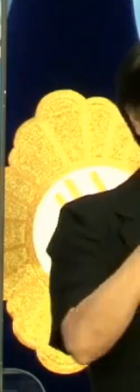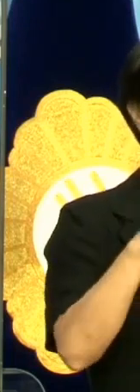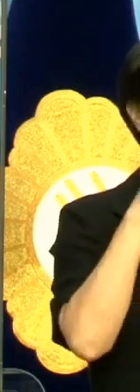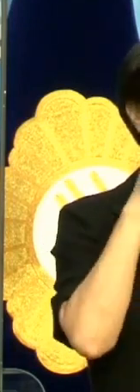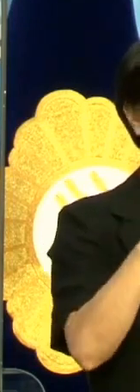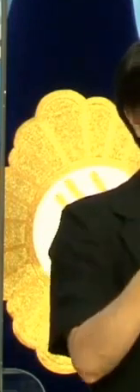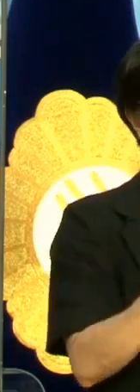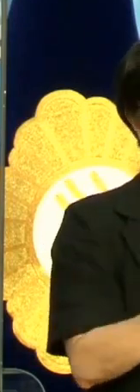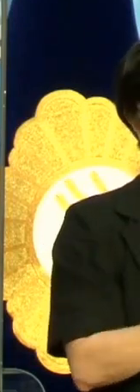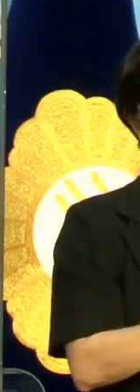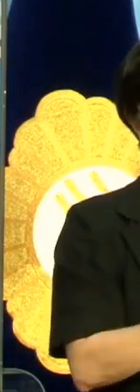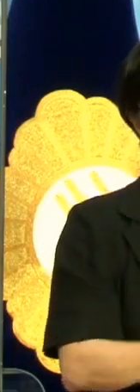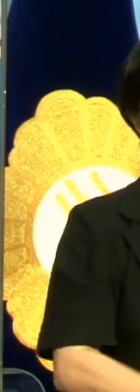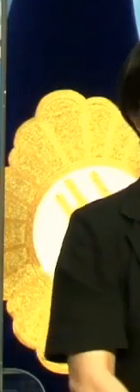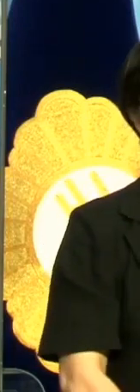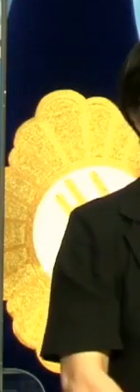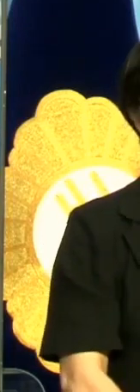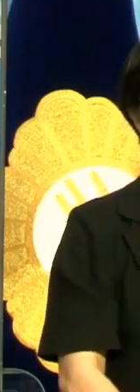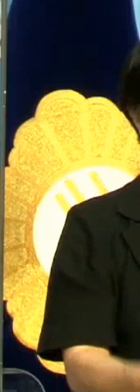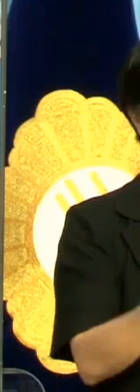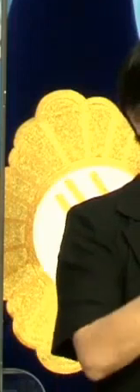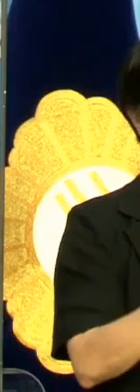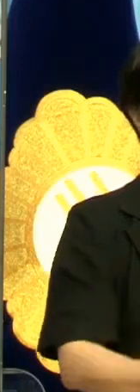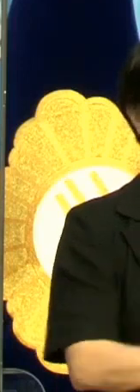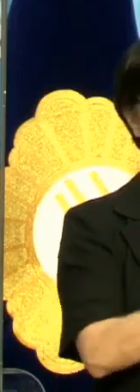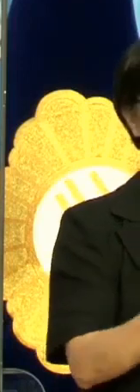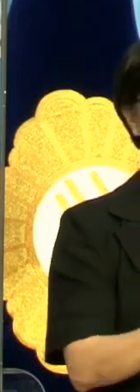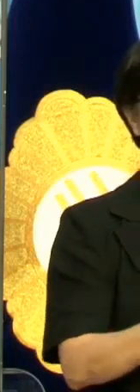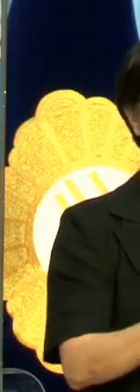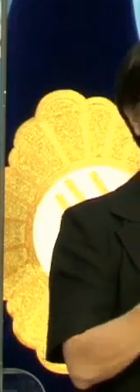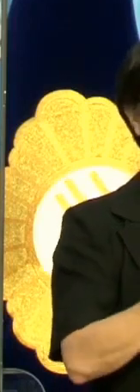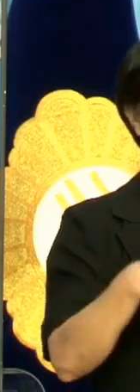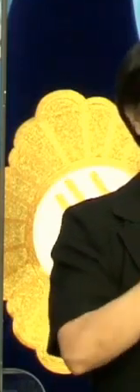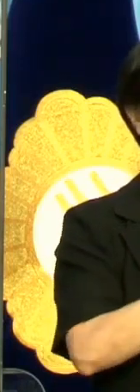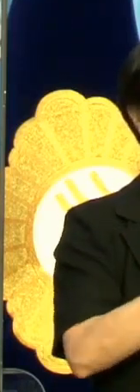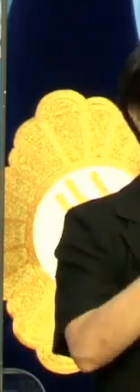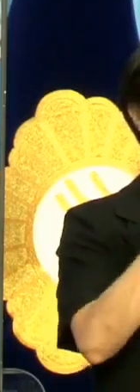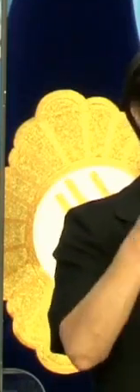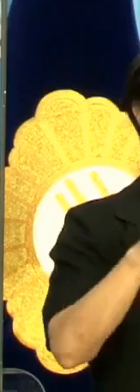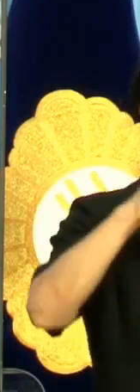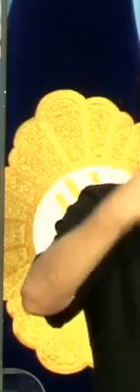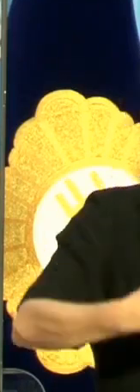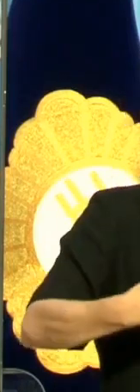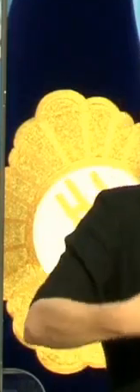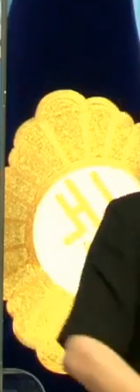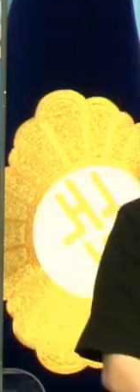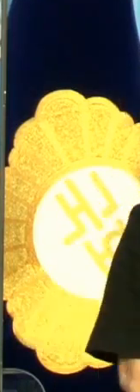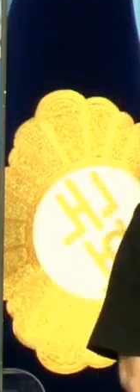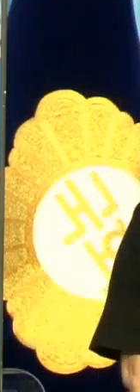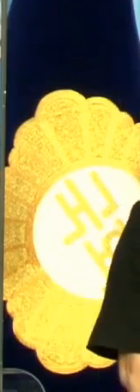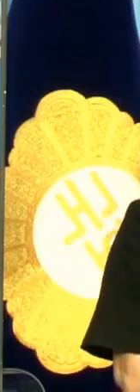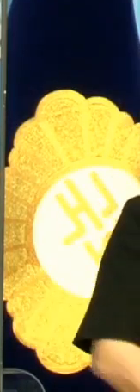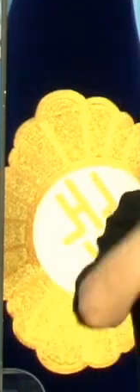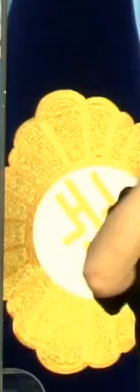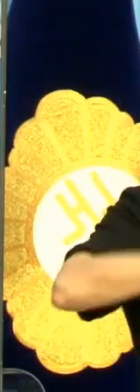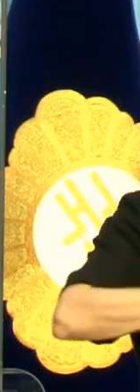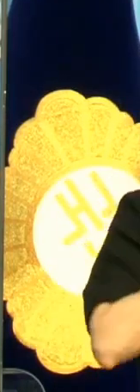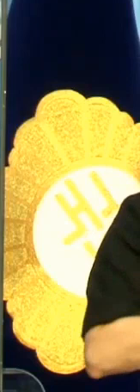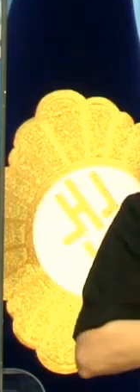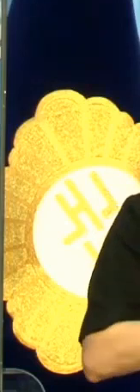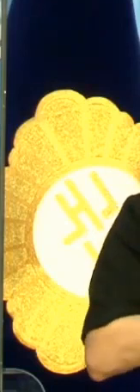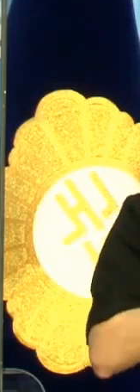경고합니다 예 2020 년 9월 10일 도구로 민주당 국방이 간사 상의원 이었습니다 질문 사항이 있으면